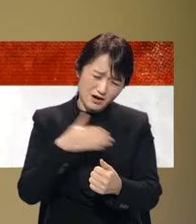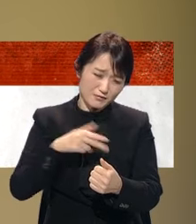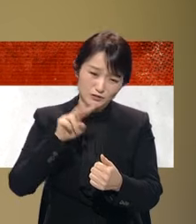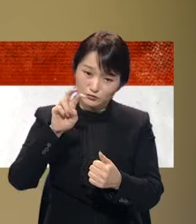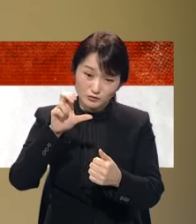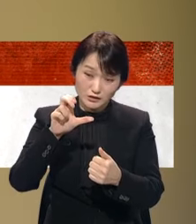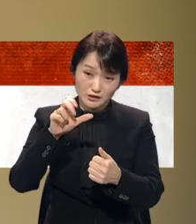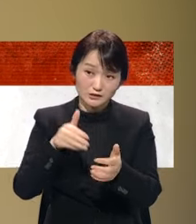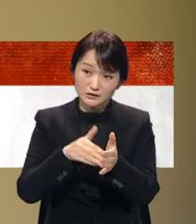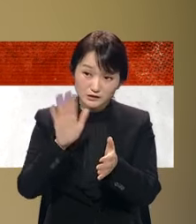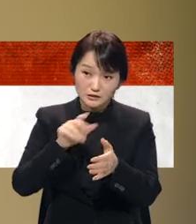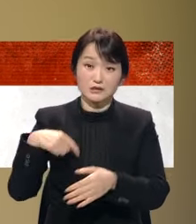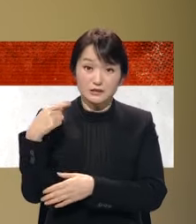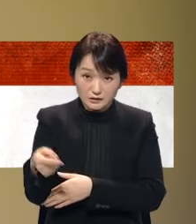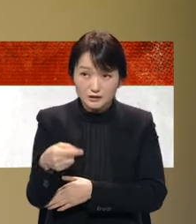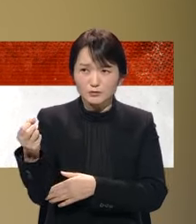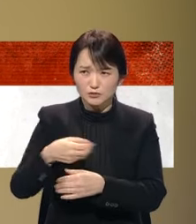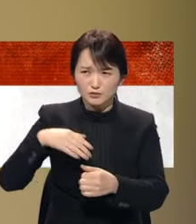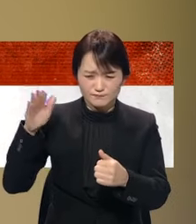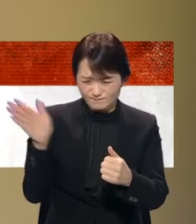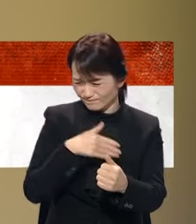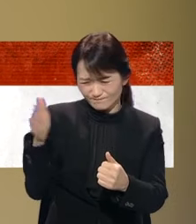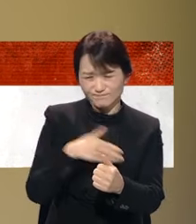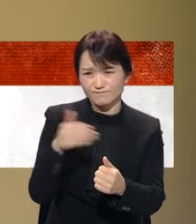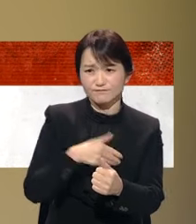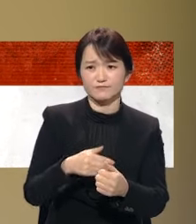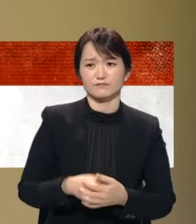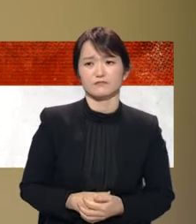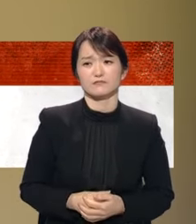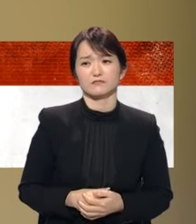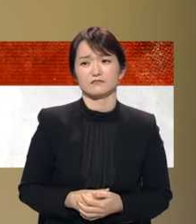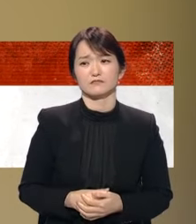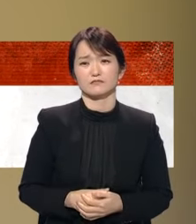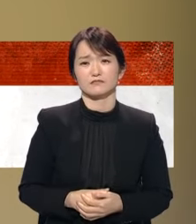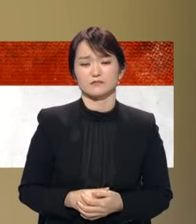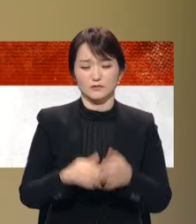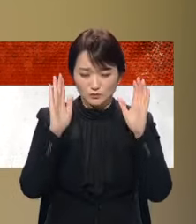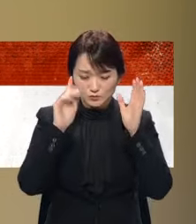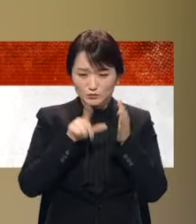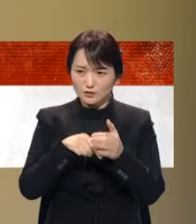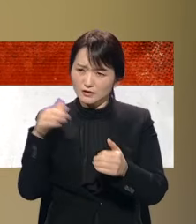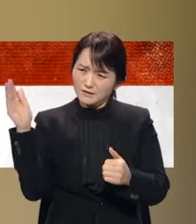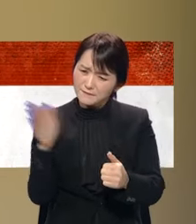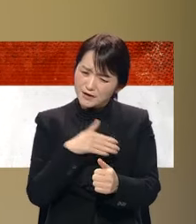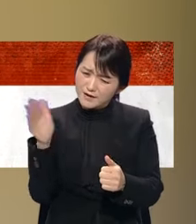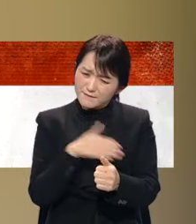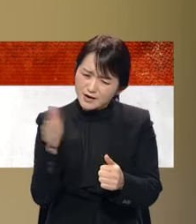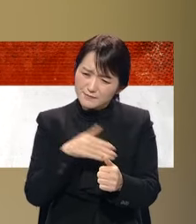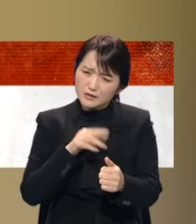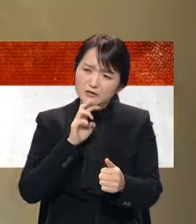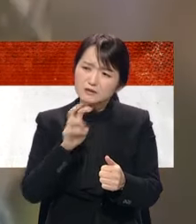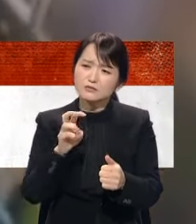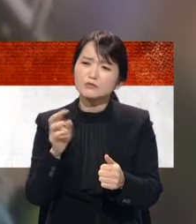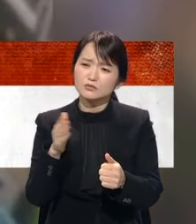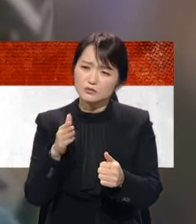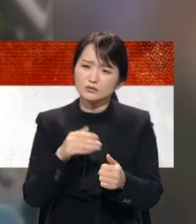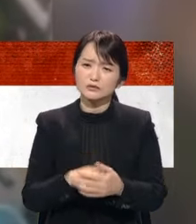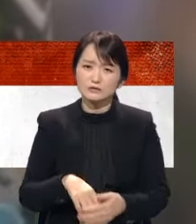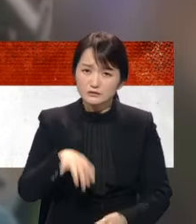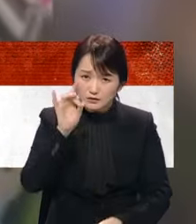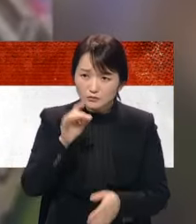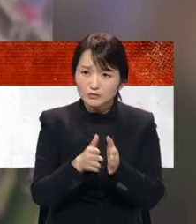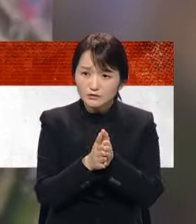다음에도 또 때리고 또 때리고 많이 맞은 날은 한 수업에서 한 30분을 거의 내리맞더라고요. 그래서